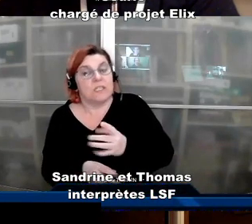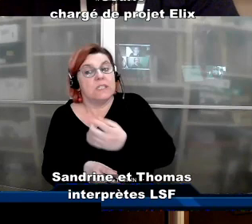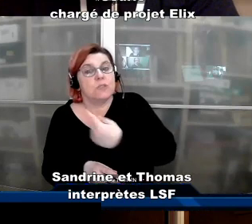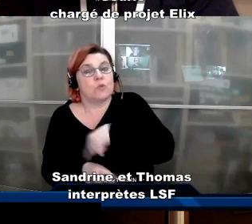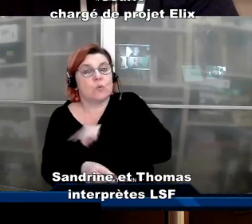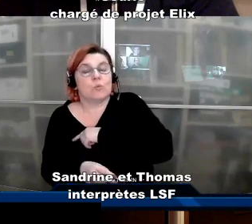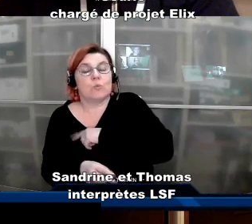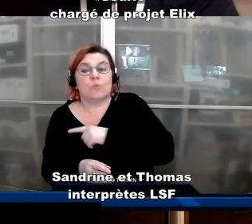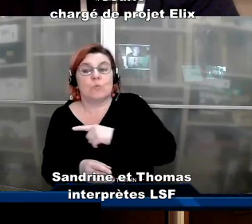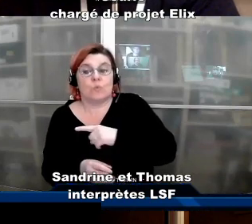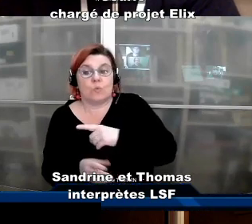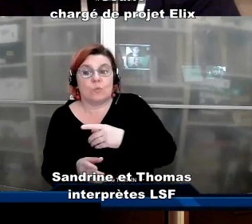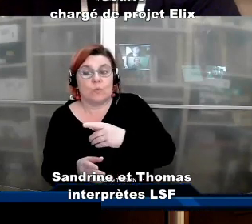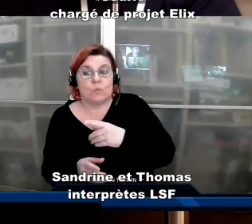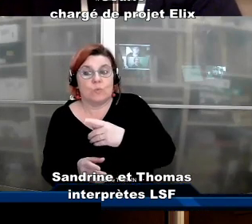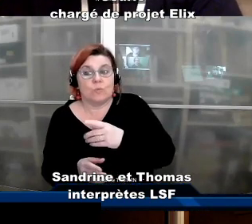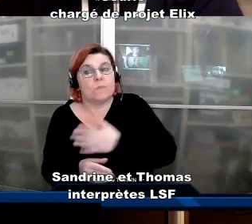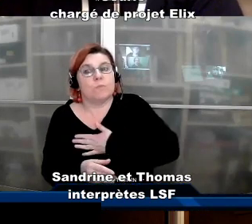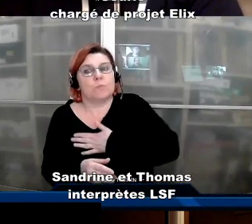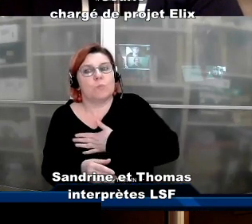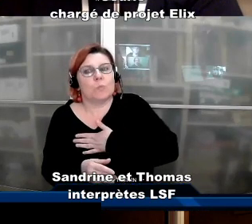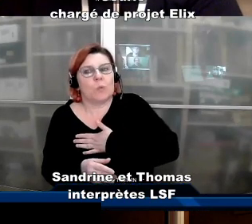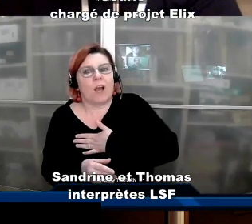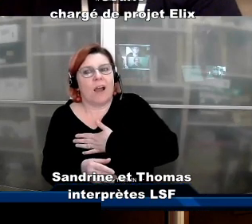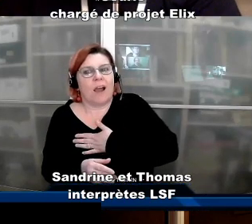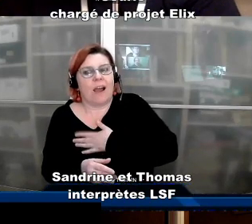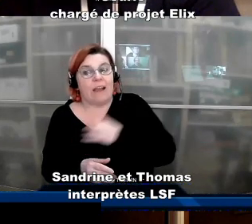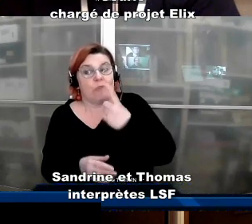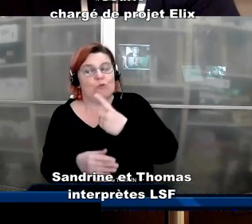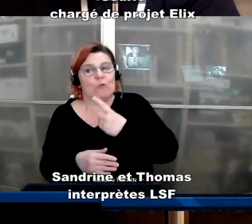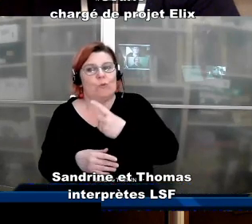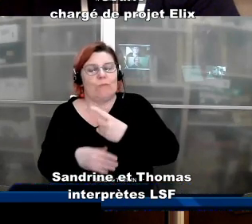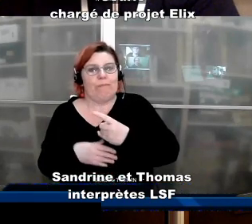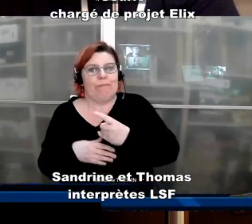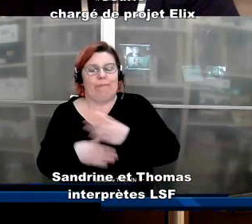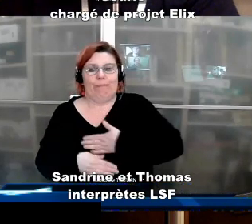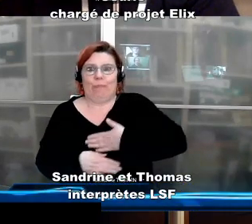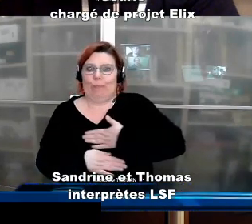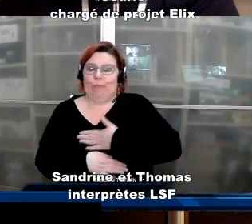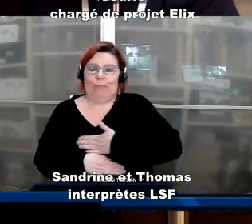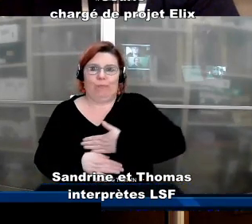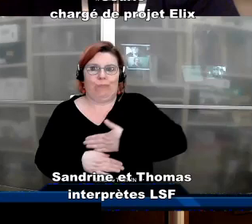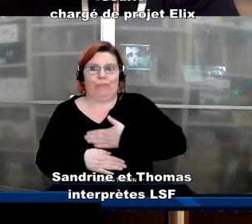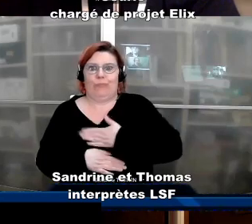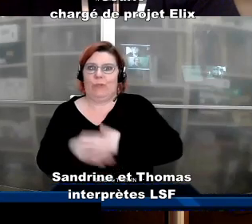Chaque don, pour moi c'est toujours un grand moment de bonheur parce que